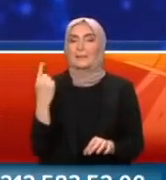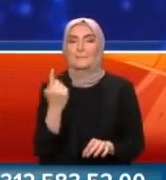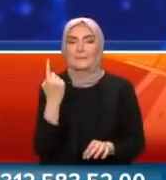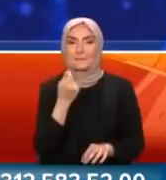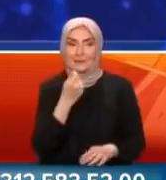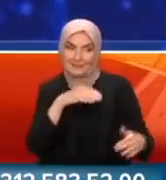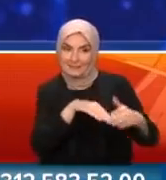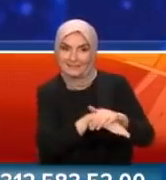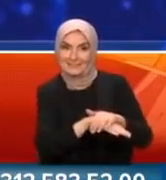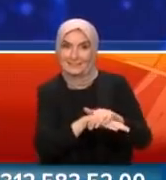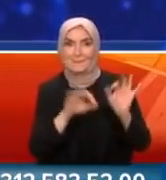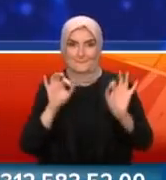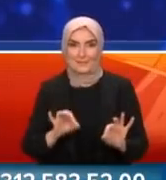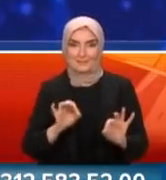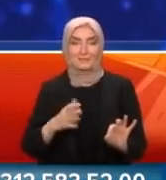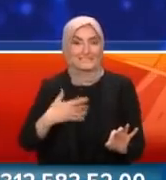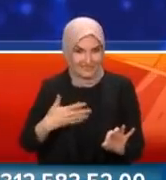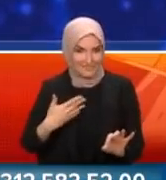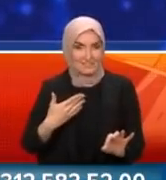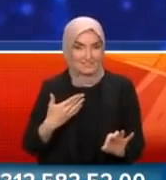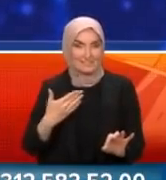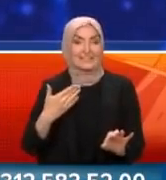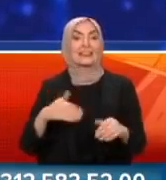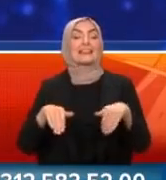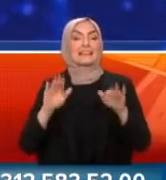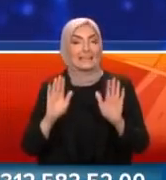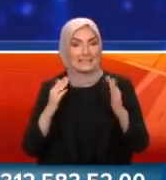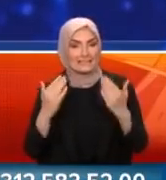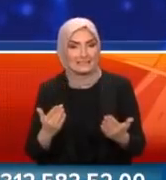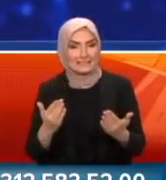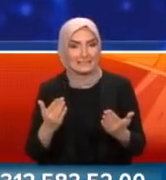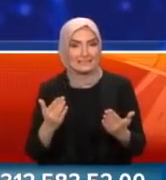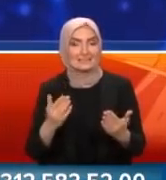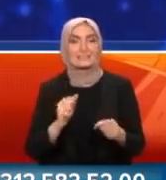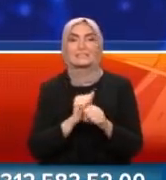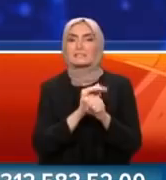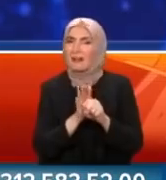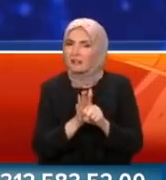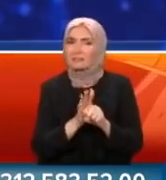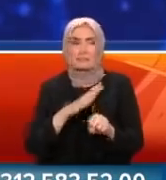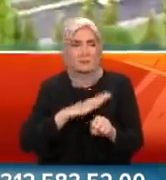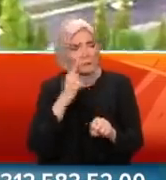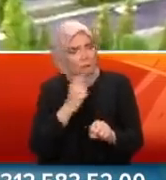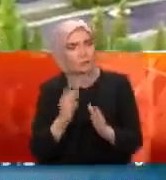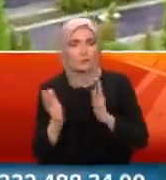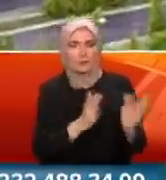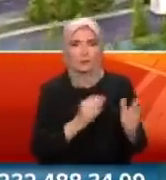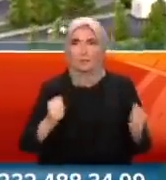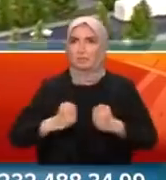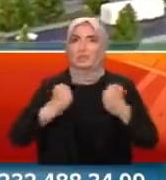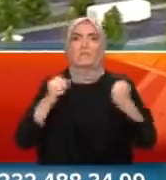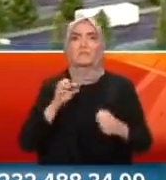değil salgına rağmen devasa bir projeyi hayata geçirmenin haklı